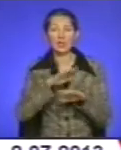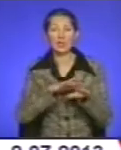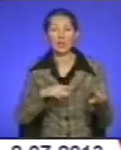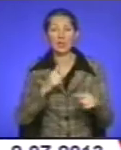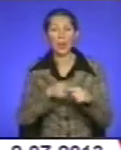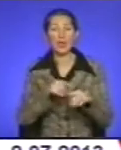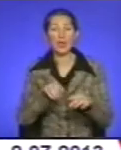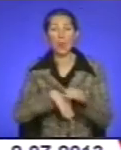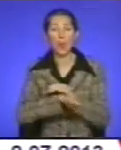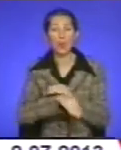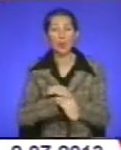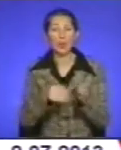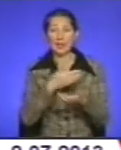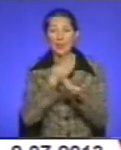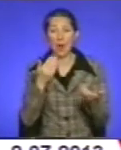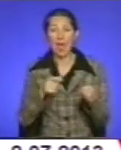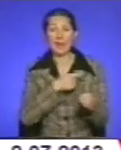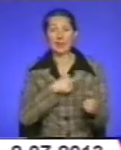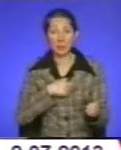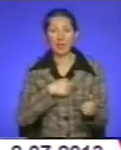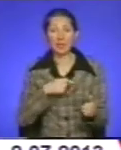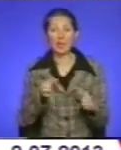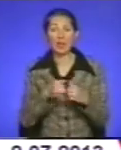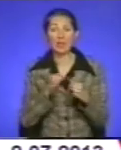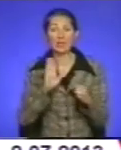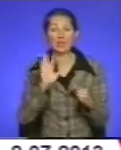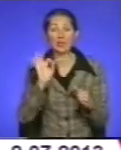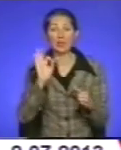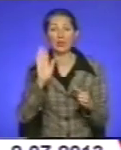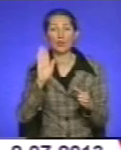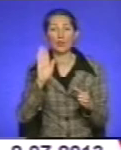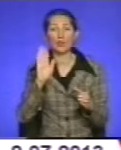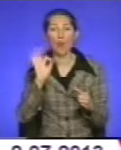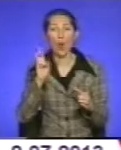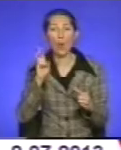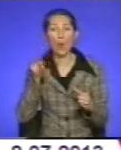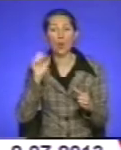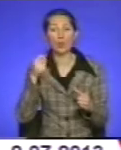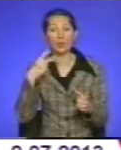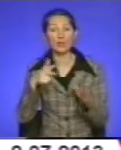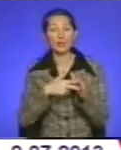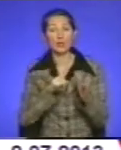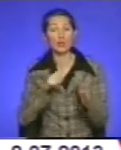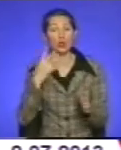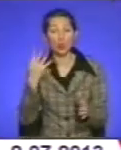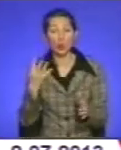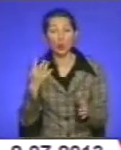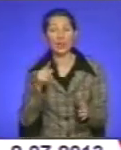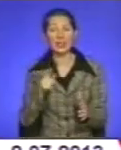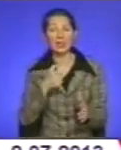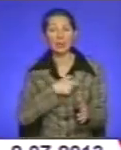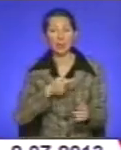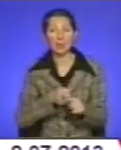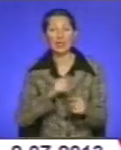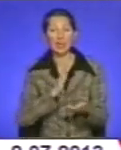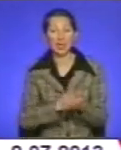В основному відсутні депутати фракції ВО «Свобода» – 28 з 34. Ті депутати, які зібралися, налаштовані